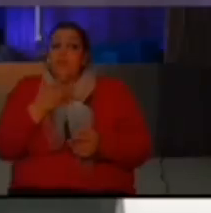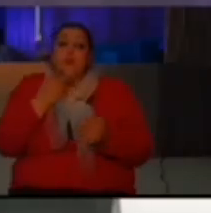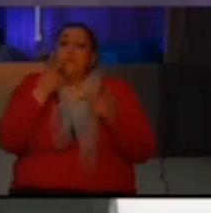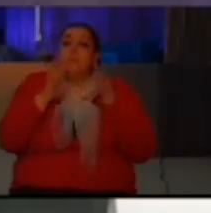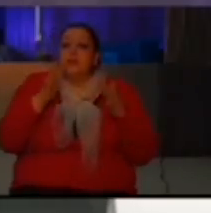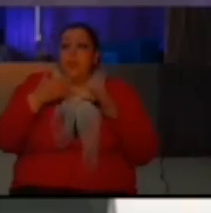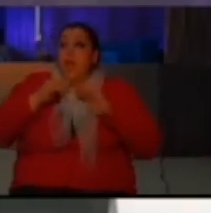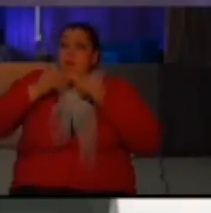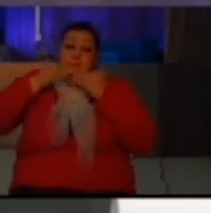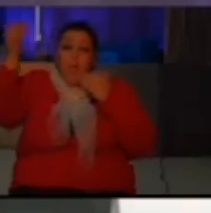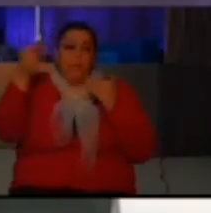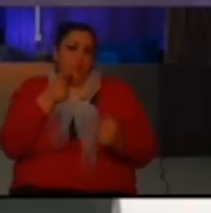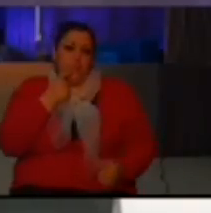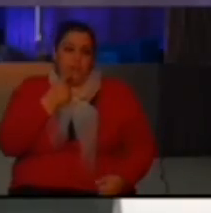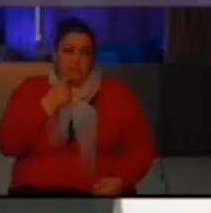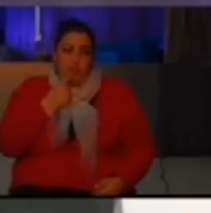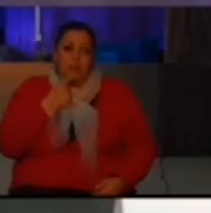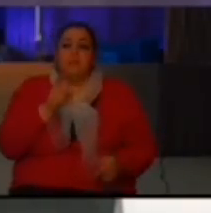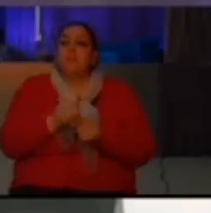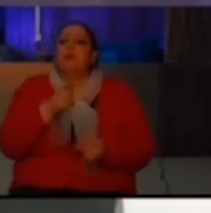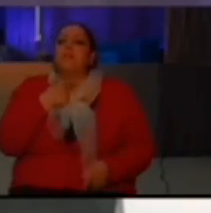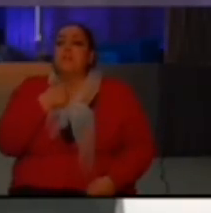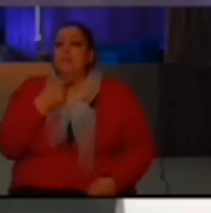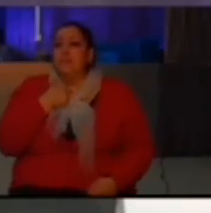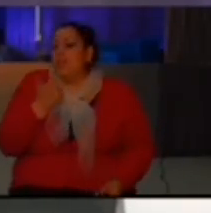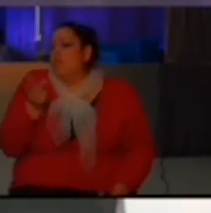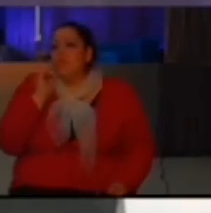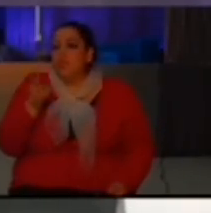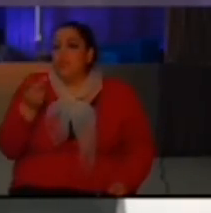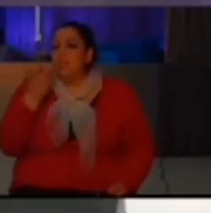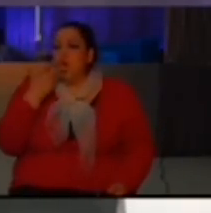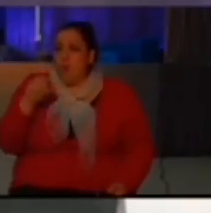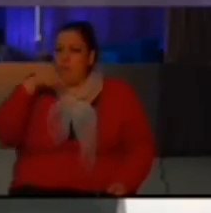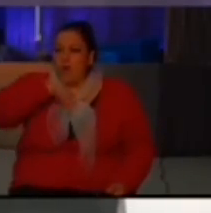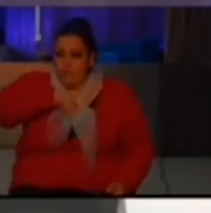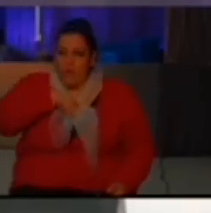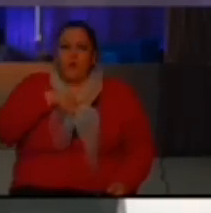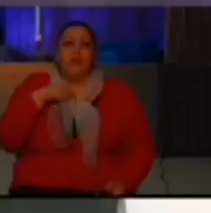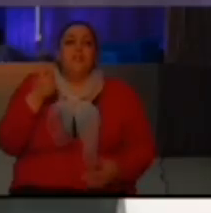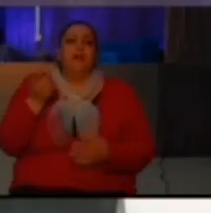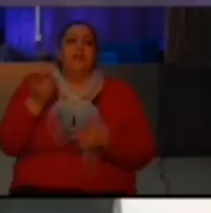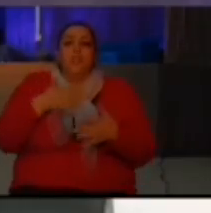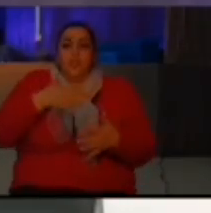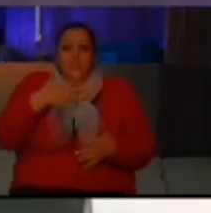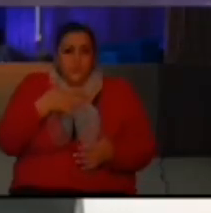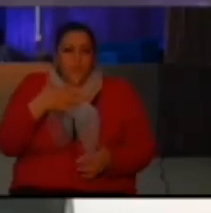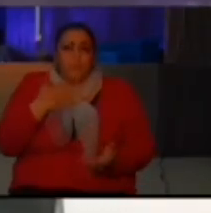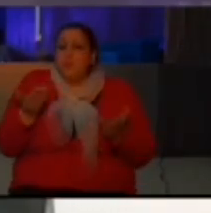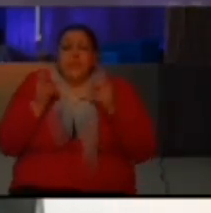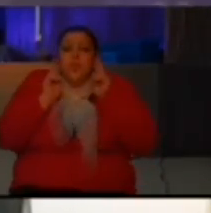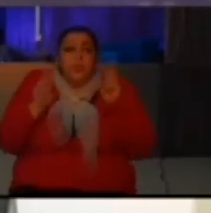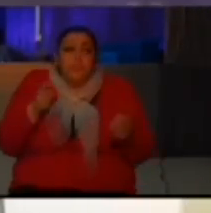չեք պատկերացնում, ես չգիտեմ, այդ կարոտը, այդ հոգևորը, շնչավորը, ֆիզիկականը, բայց այդ մի բանա, որը